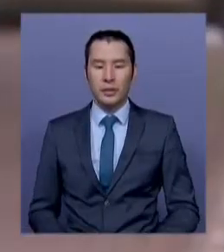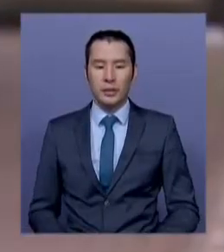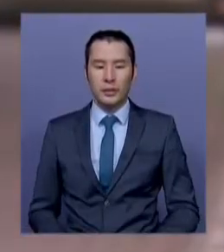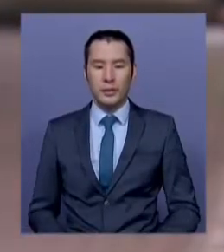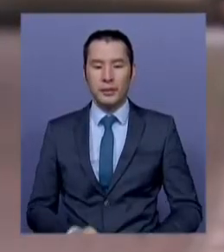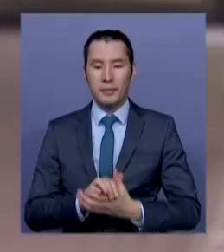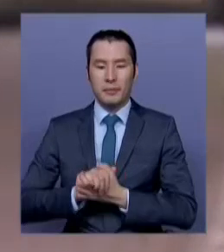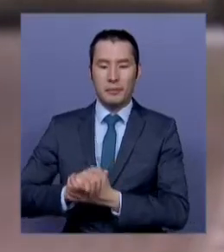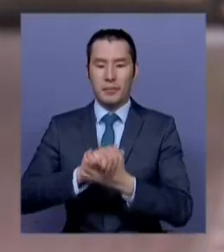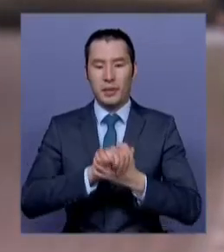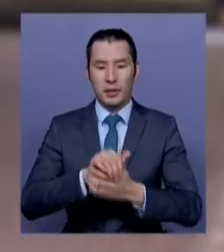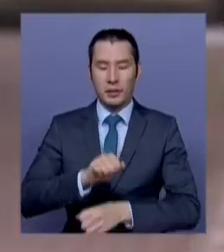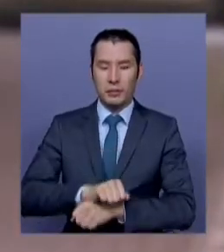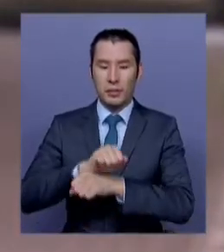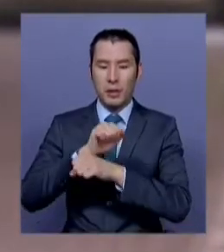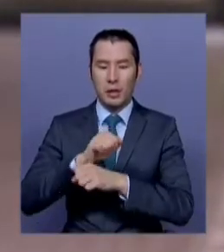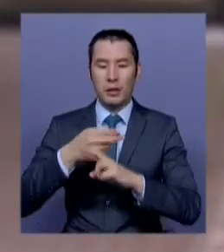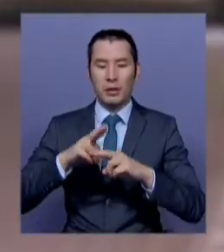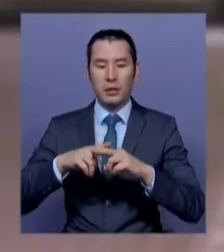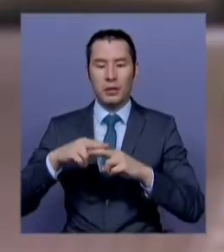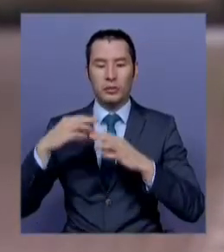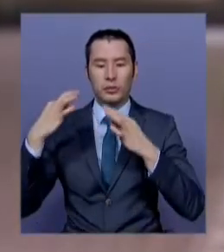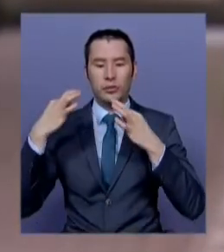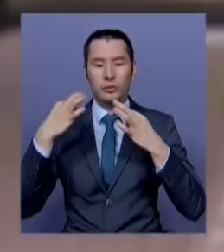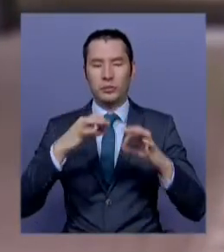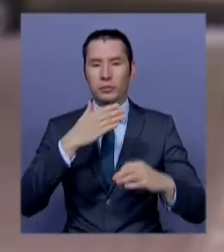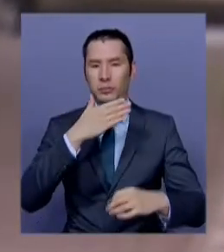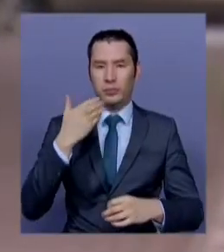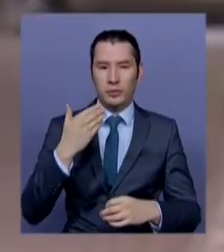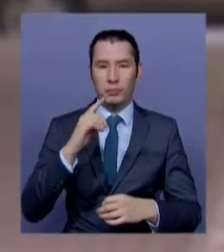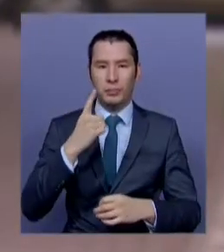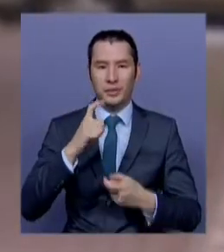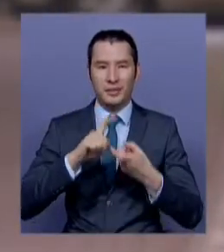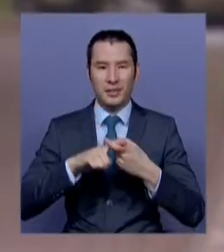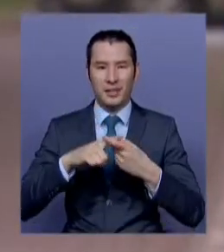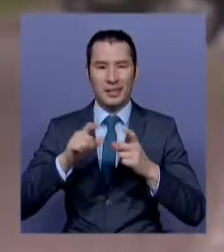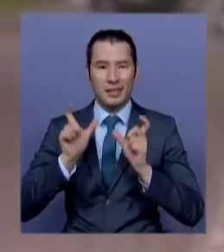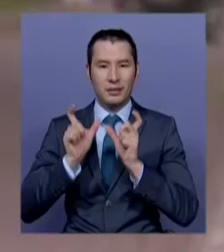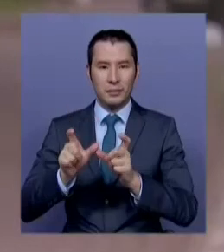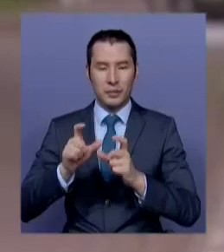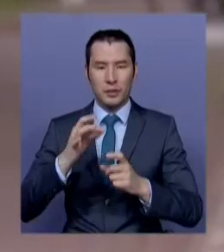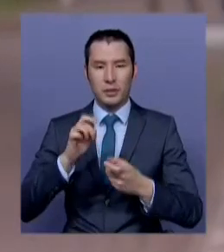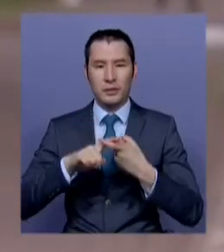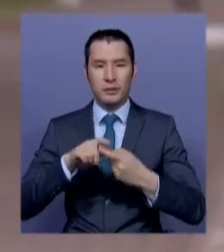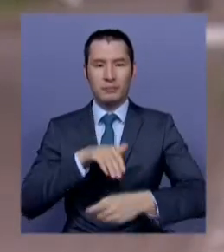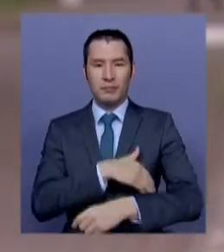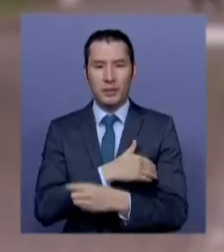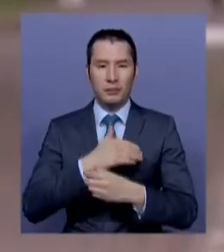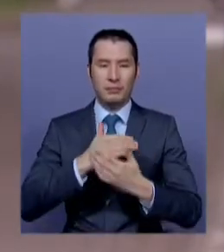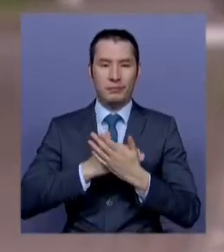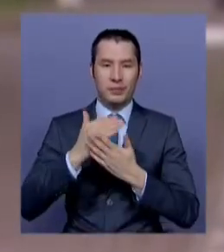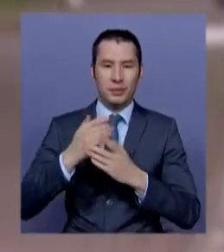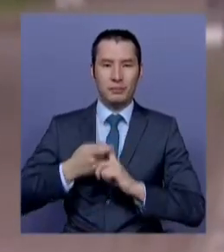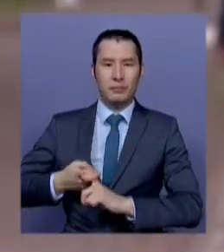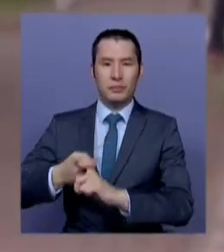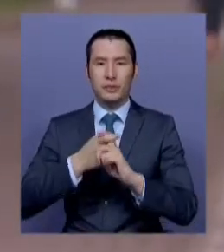шеруді жүргізуге рұқсат бермеу шараның мақсаттарына байланысты болуы мүмкін. Мәселен, ұлтаралық немесе діни араздықты қоздыратын, адамның